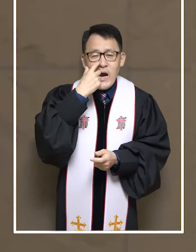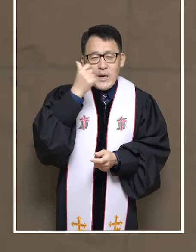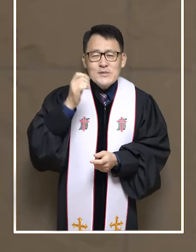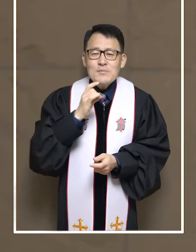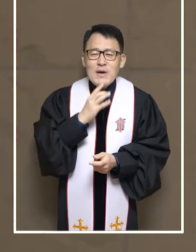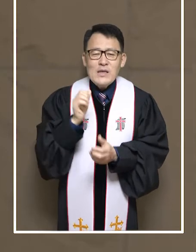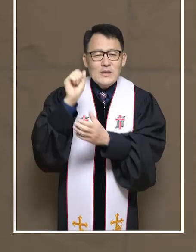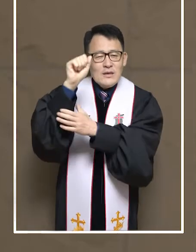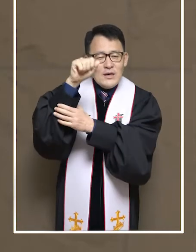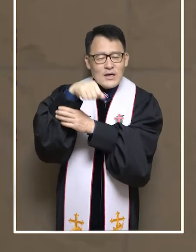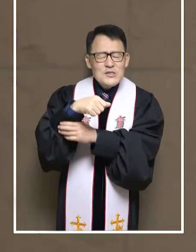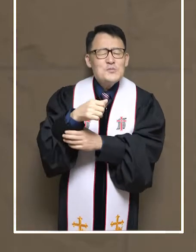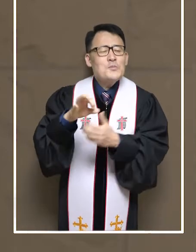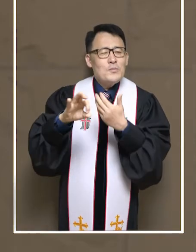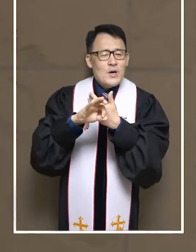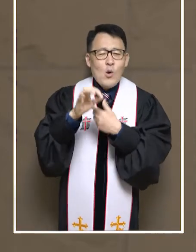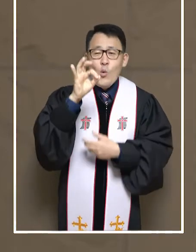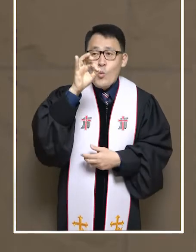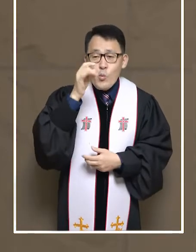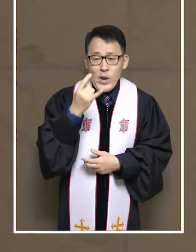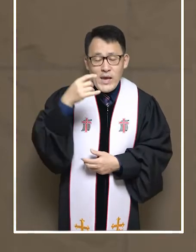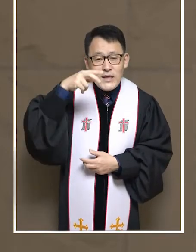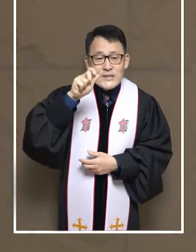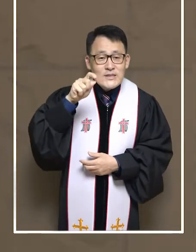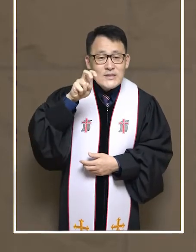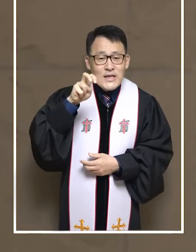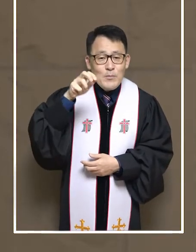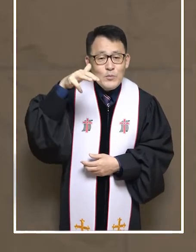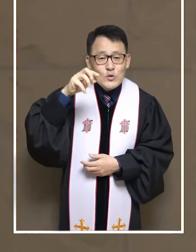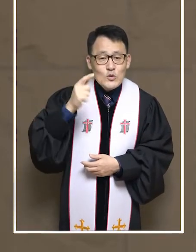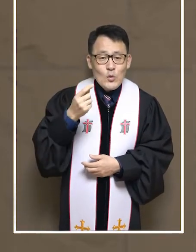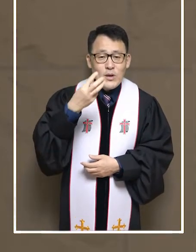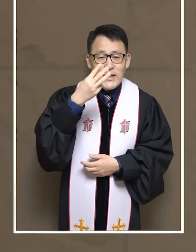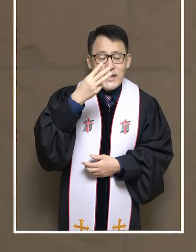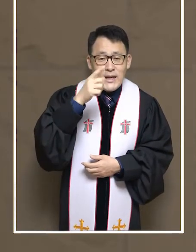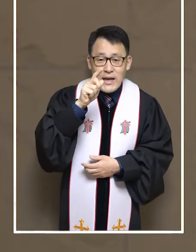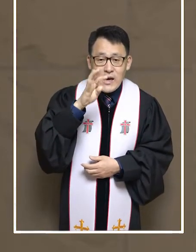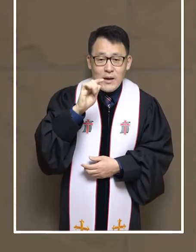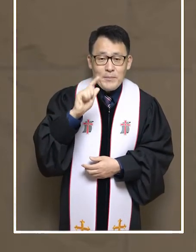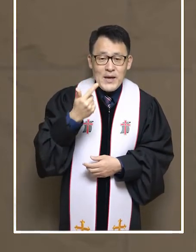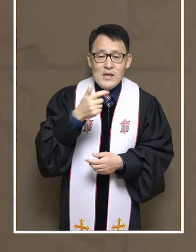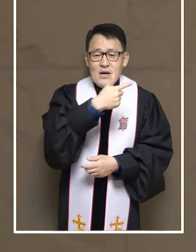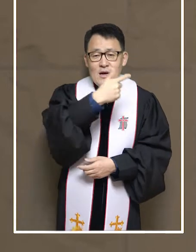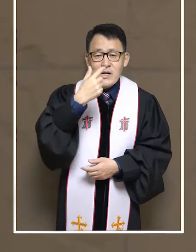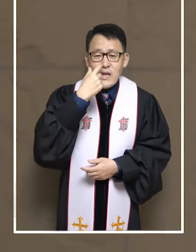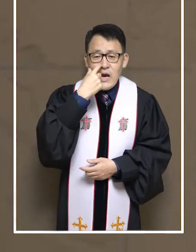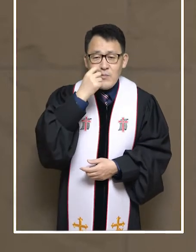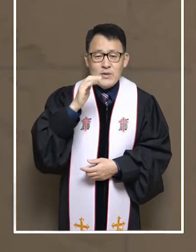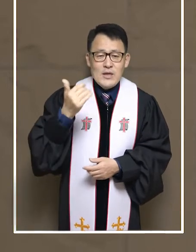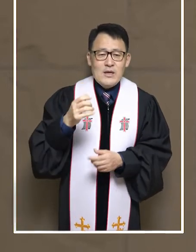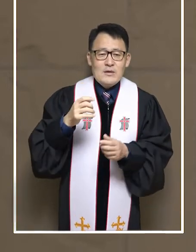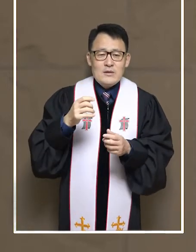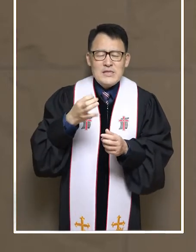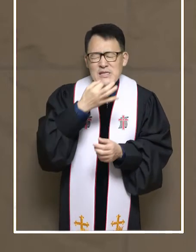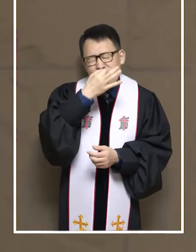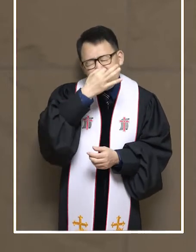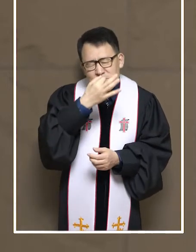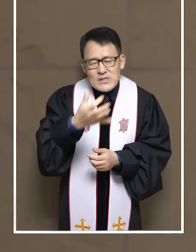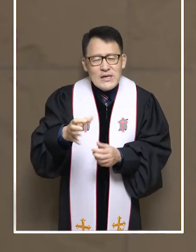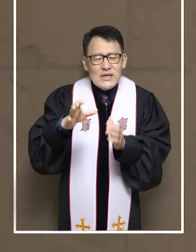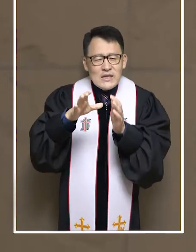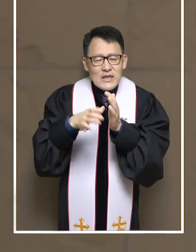외삼촌 집으로 가셨을 때, 그리고 내게는 큰아버지가 되는 그 에서 때문에 힘드셨을 때, 그때